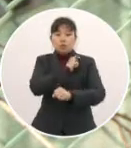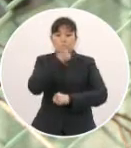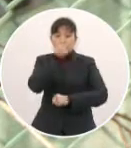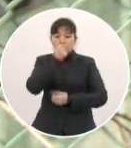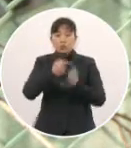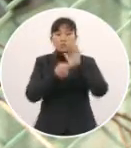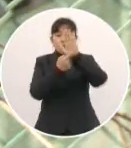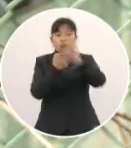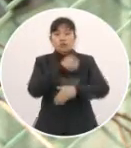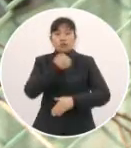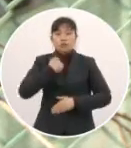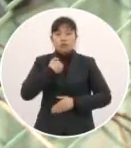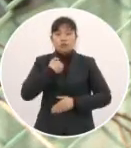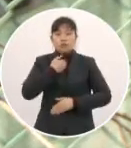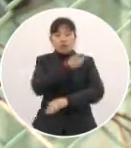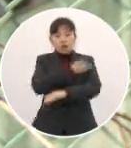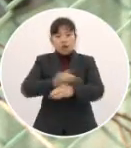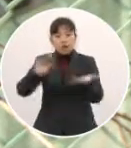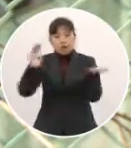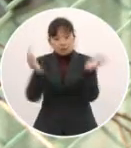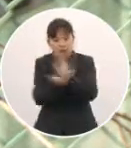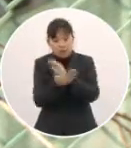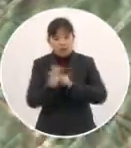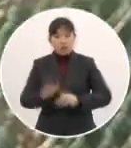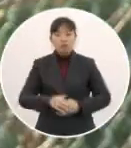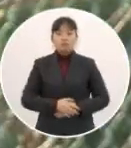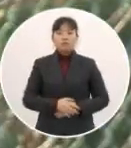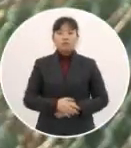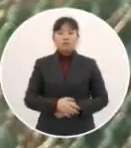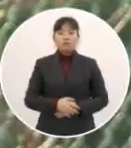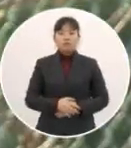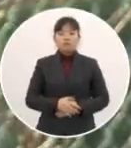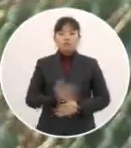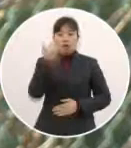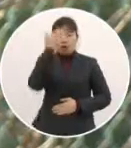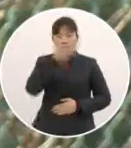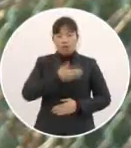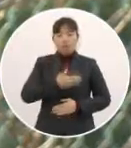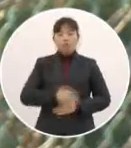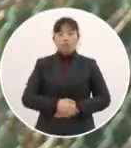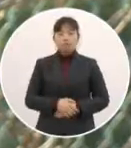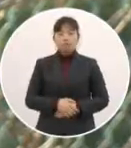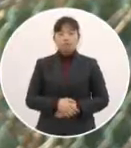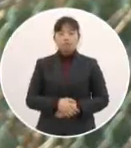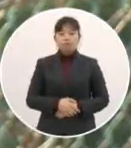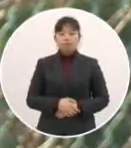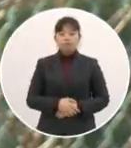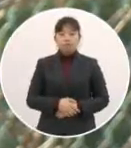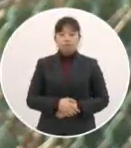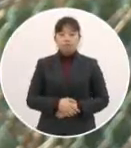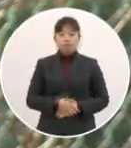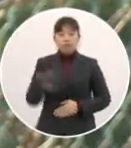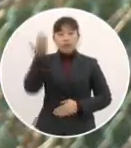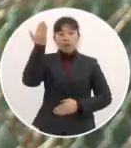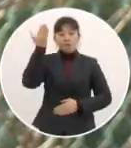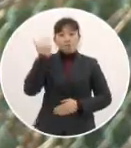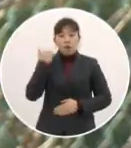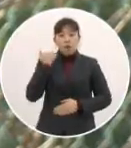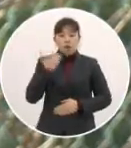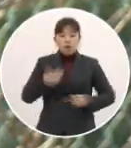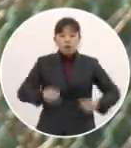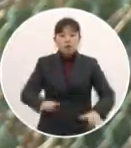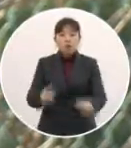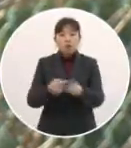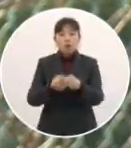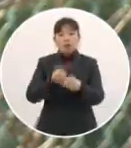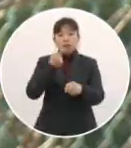る社会にしていこうって流れに変わってきているんだよ。 そうなんだね。そういえば前に出